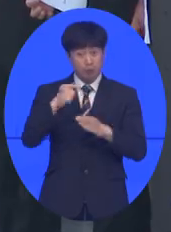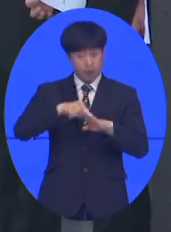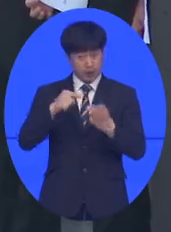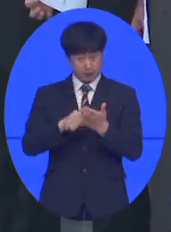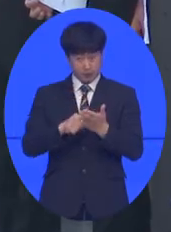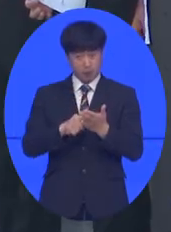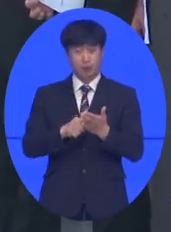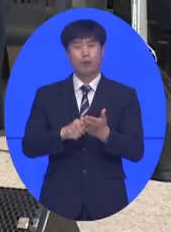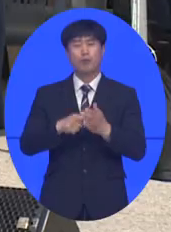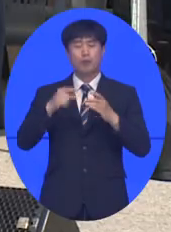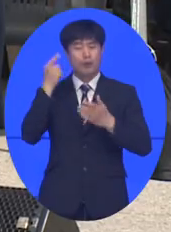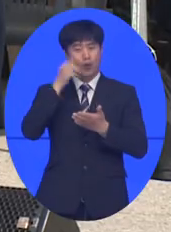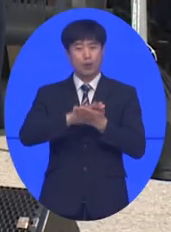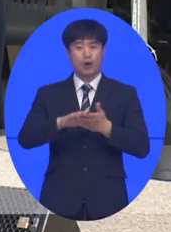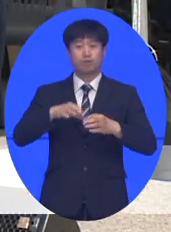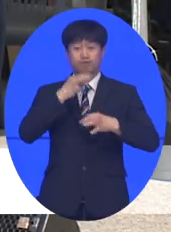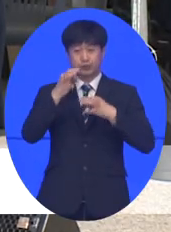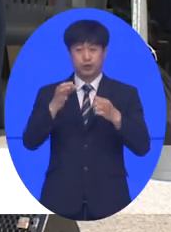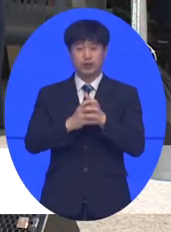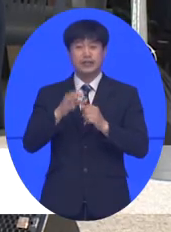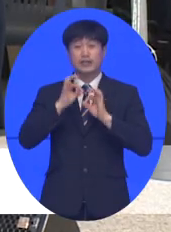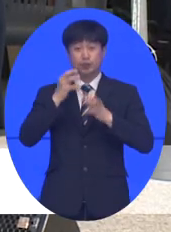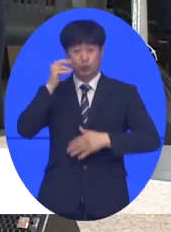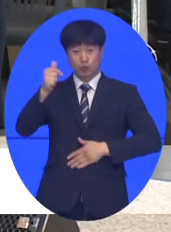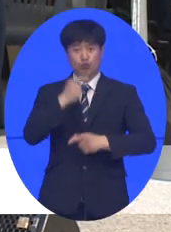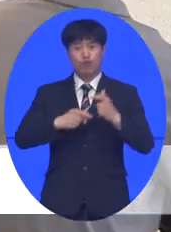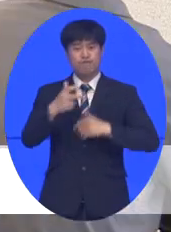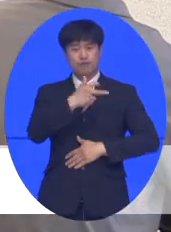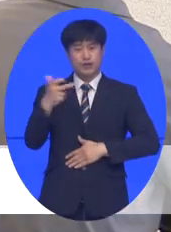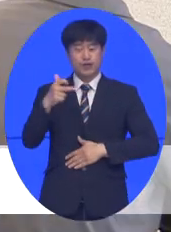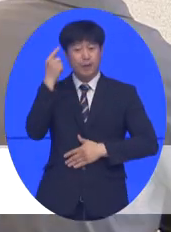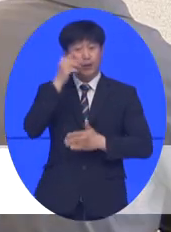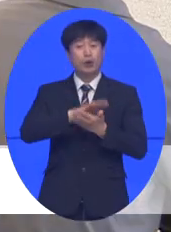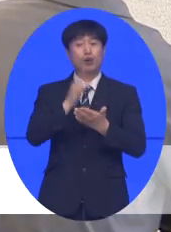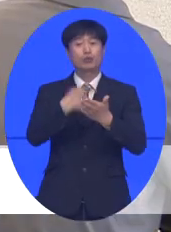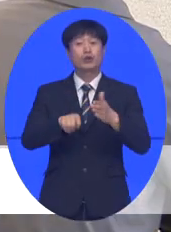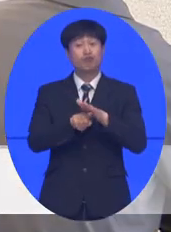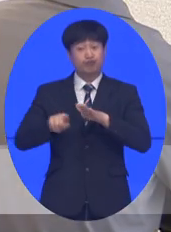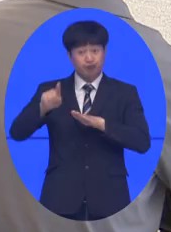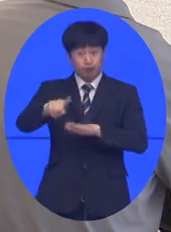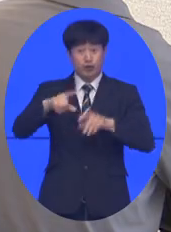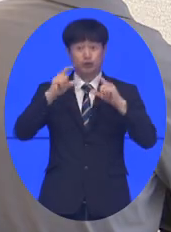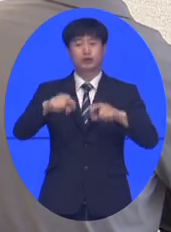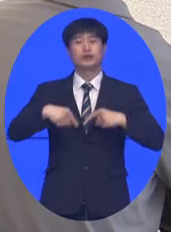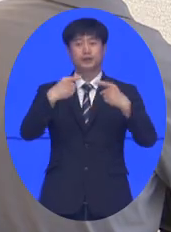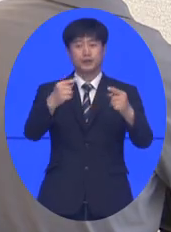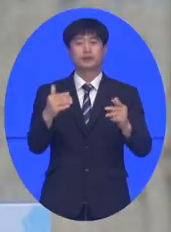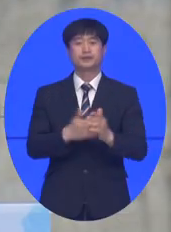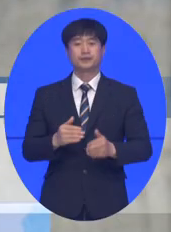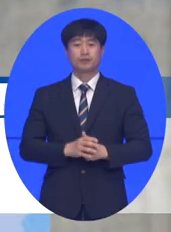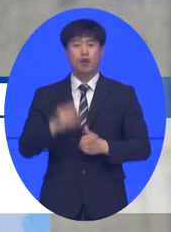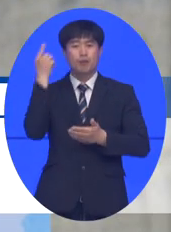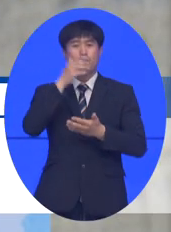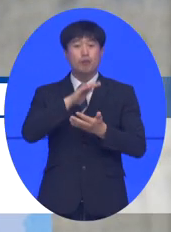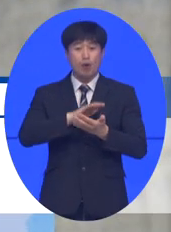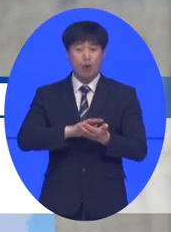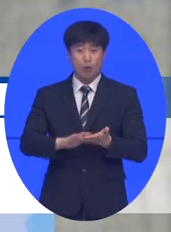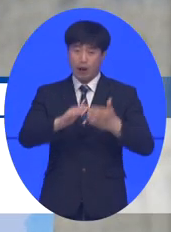평화를 불렀습니다. 김동연 지사도 더 큰 평화를 위해 앞장서겠다며 선언에 동참했습니다.